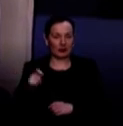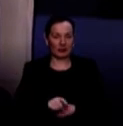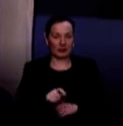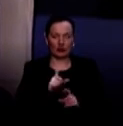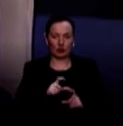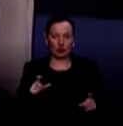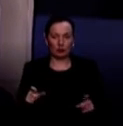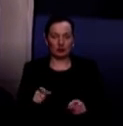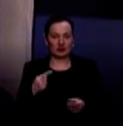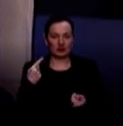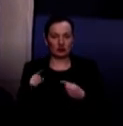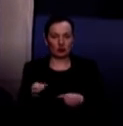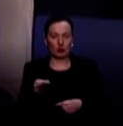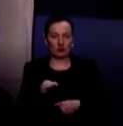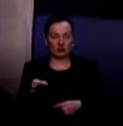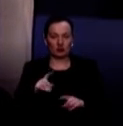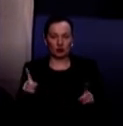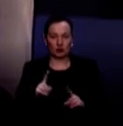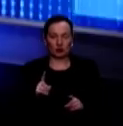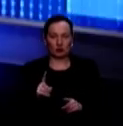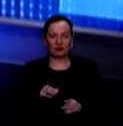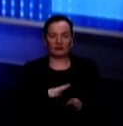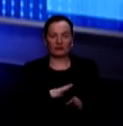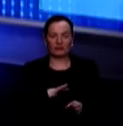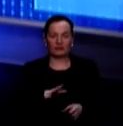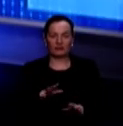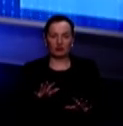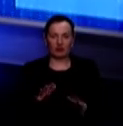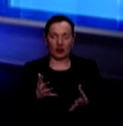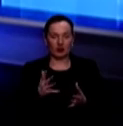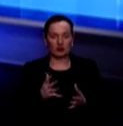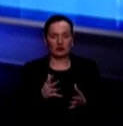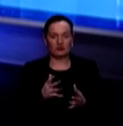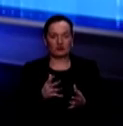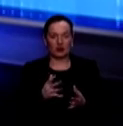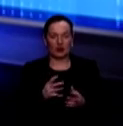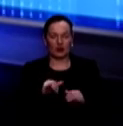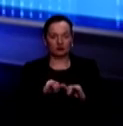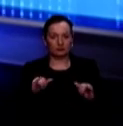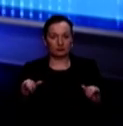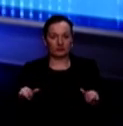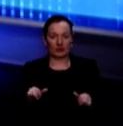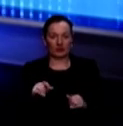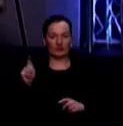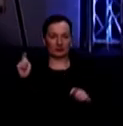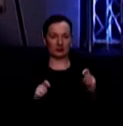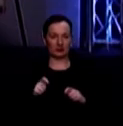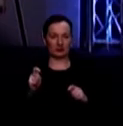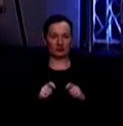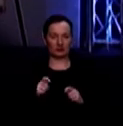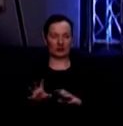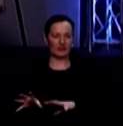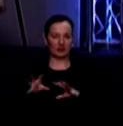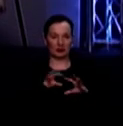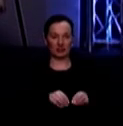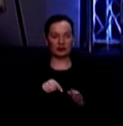Щоб у нас відбувалося зростання за рахунок приїзду і міграції внутрішньої. Тільки це єдиний, це реалістичний варіант, коли ми